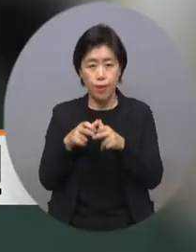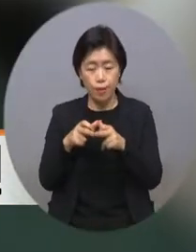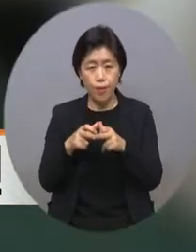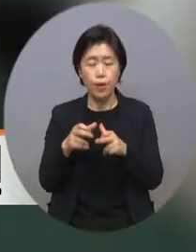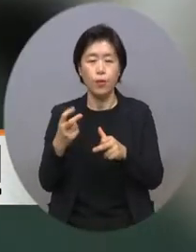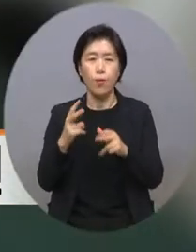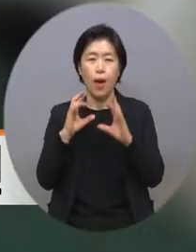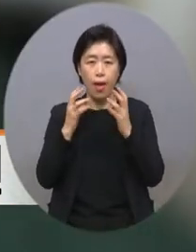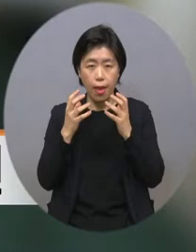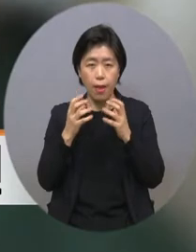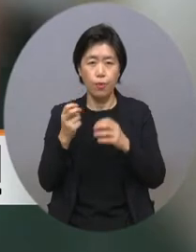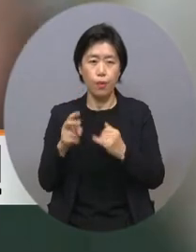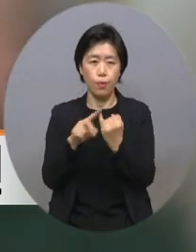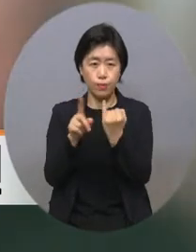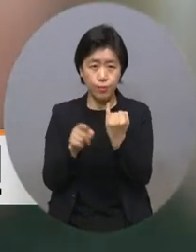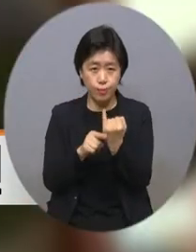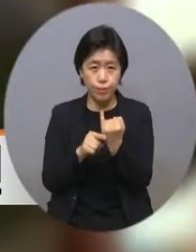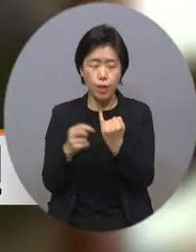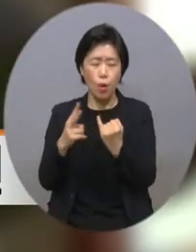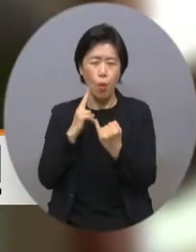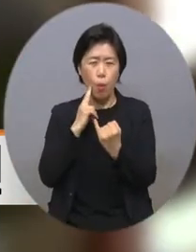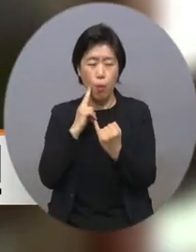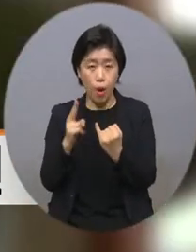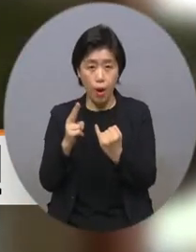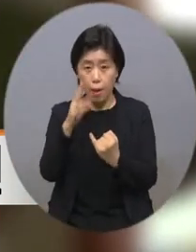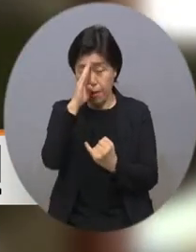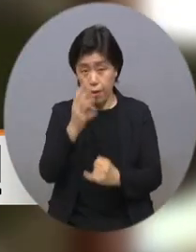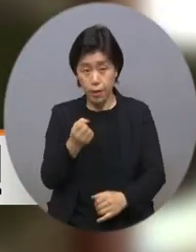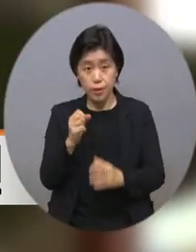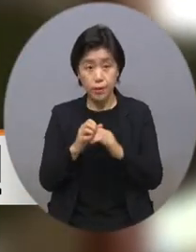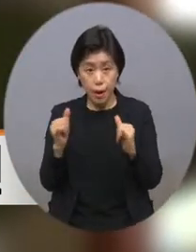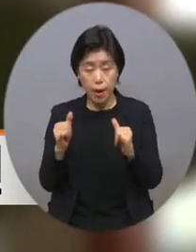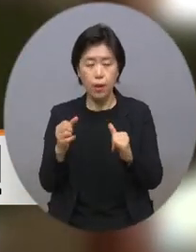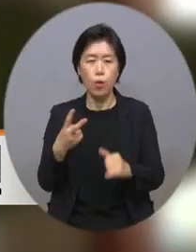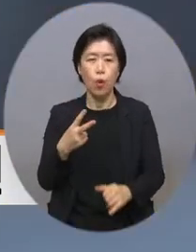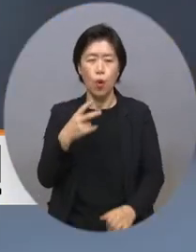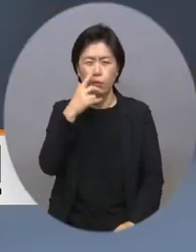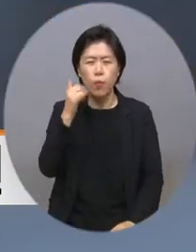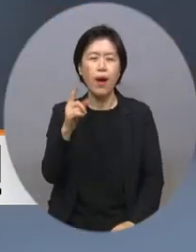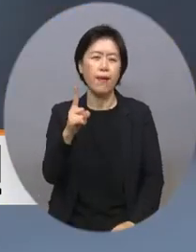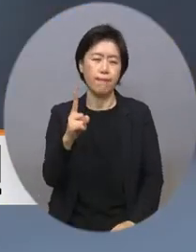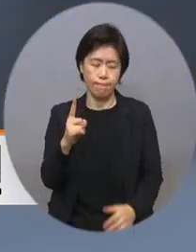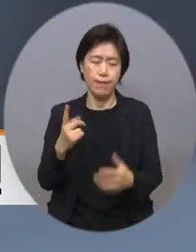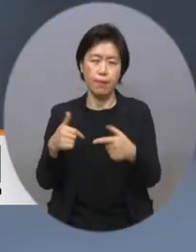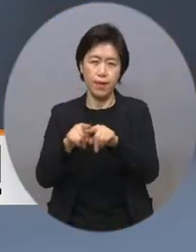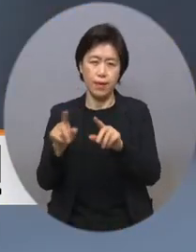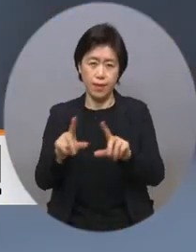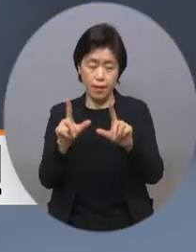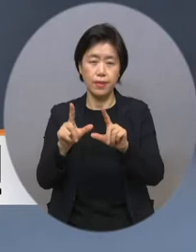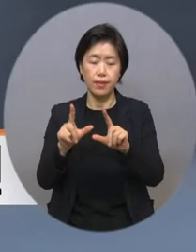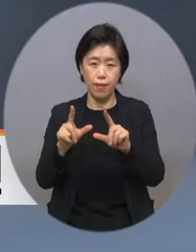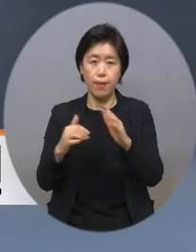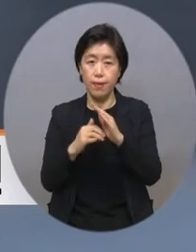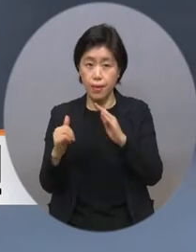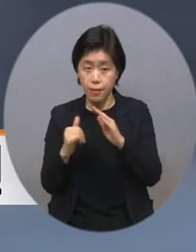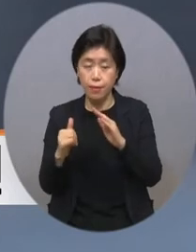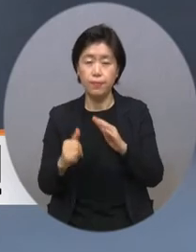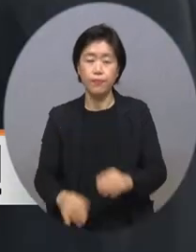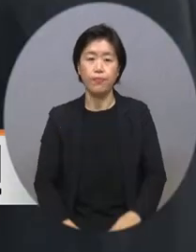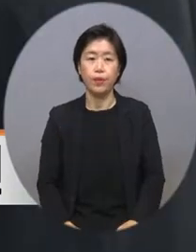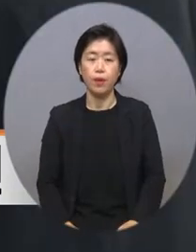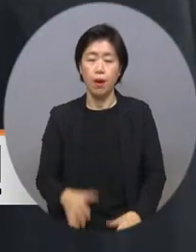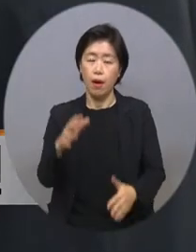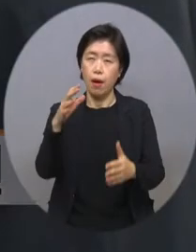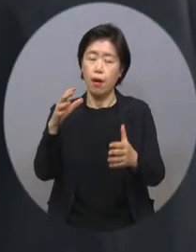임산부 중증 휙 이중 즉 난치 질환 자 한부모 가정 소년소녀가장 이 있는 세대로 총 87만